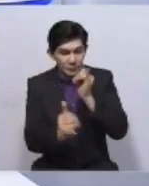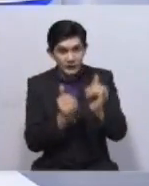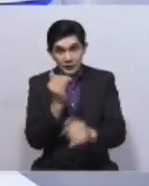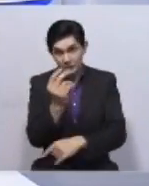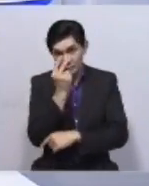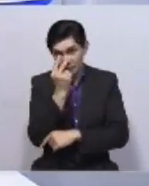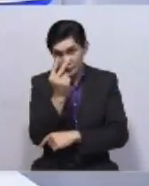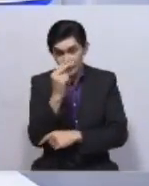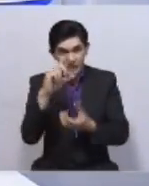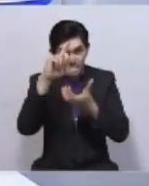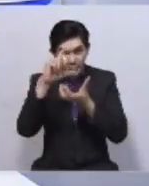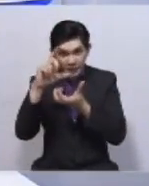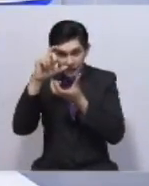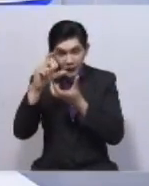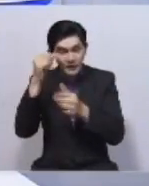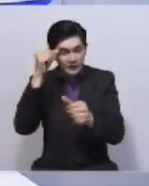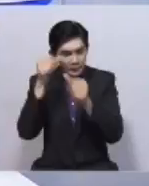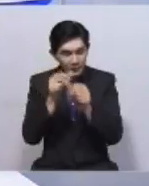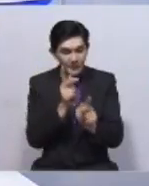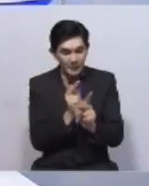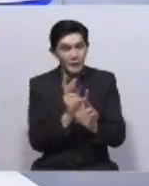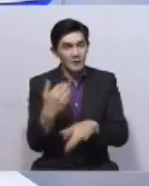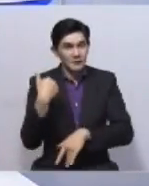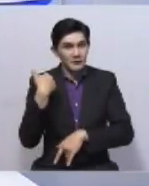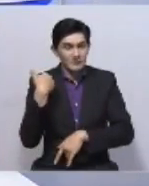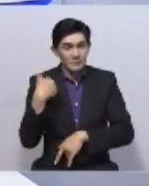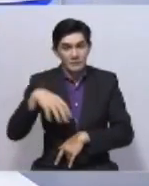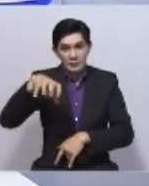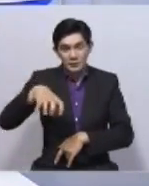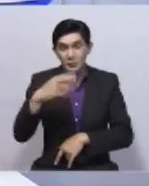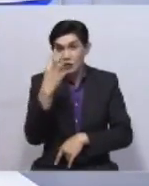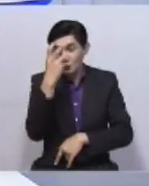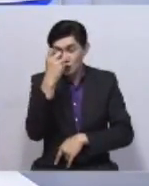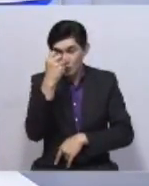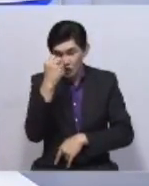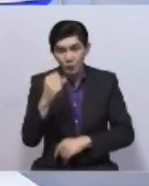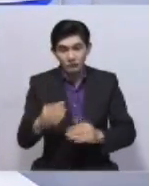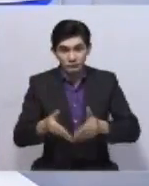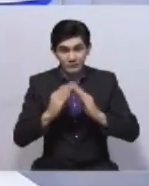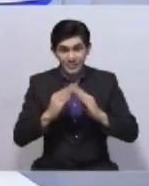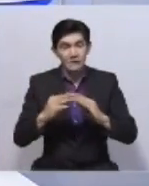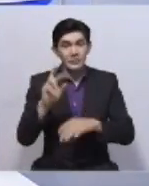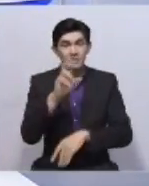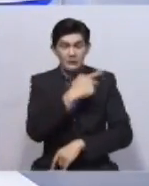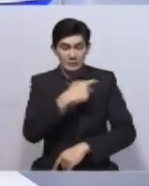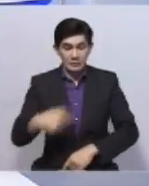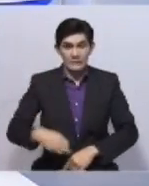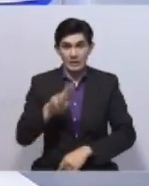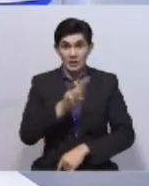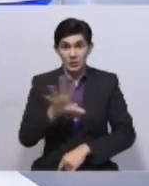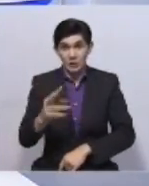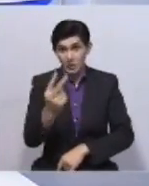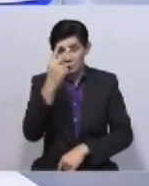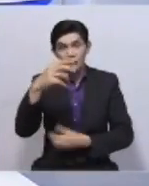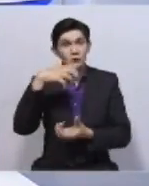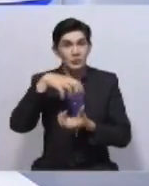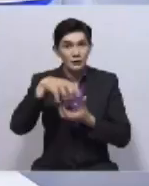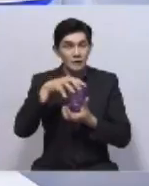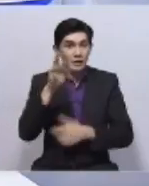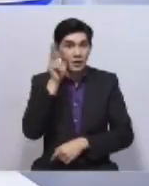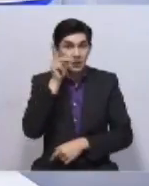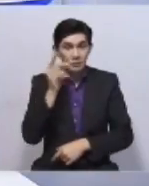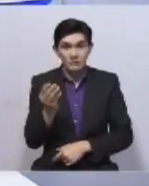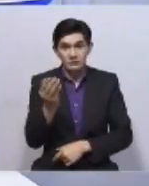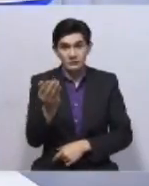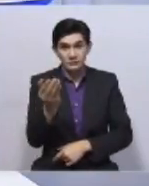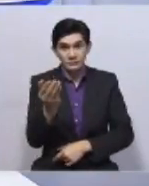ประชาชนถ่ายภาพเป็นที่ระลึกนะครับโดยเฉพาะสถานที่จำลองสถาปัตยกรรมสมัยรัชกาลที่5นะครับช่วงนี้ไปติดตามบรรยากาศจาก